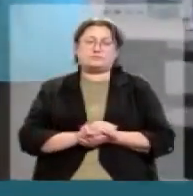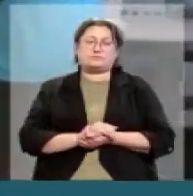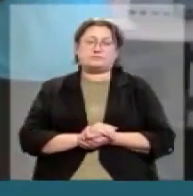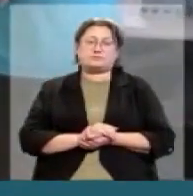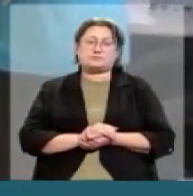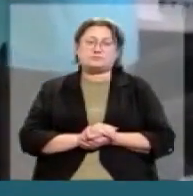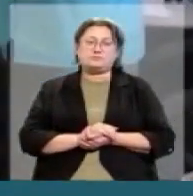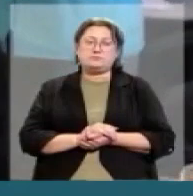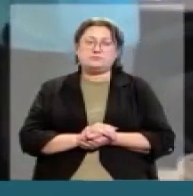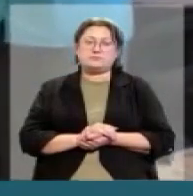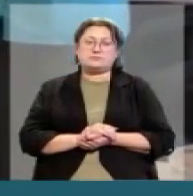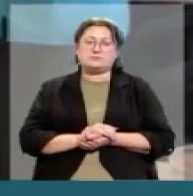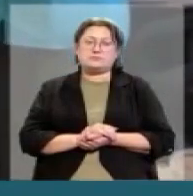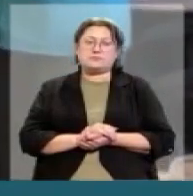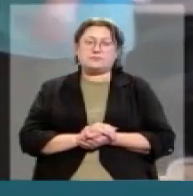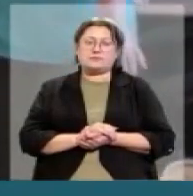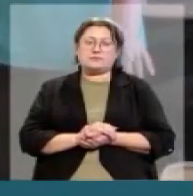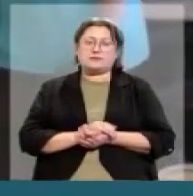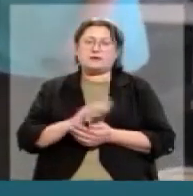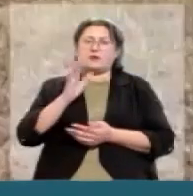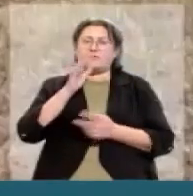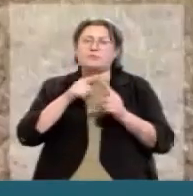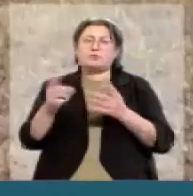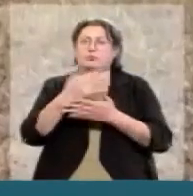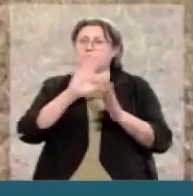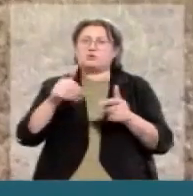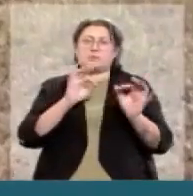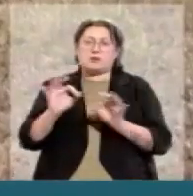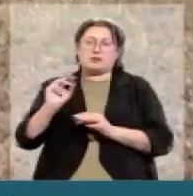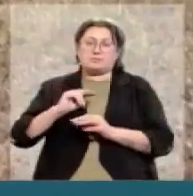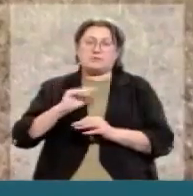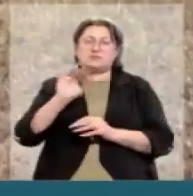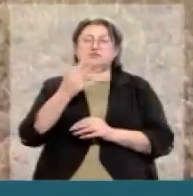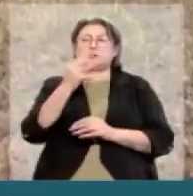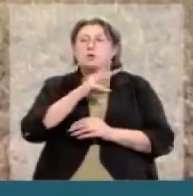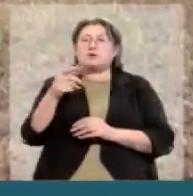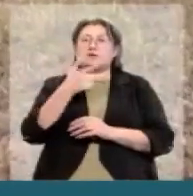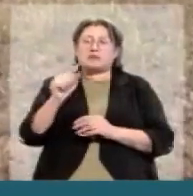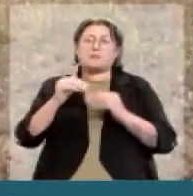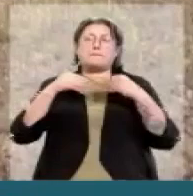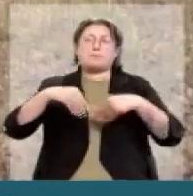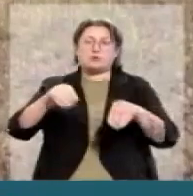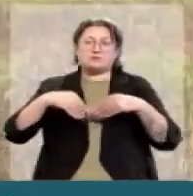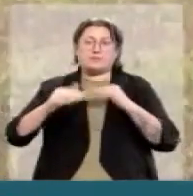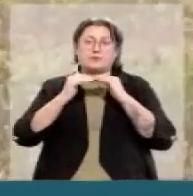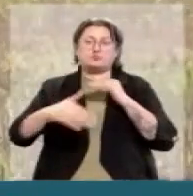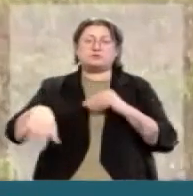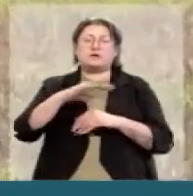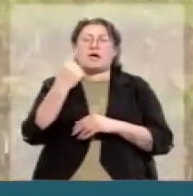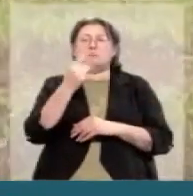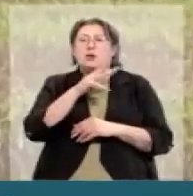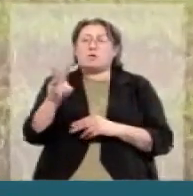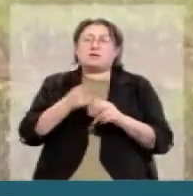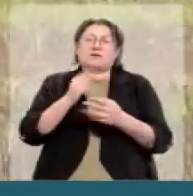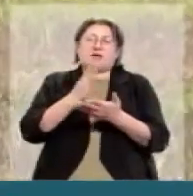же условия. В период уборки нам еще не поднимали. Из 4 миллионов гектар посевных площадей пшеницы в регионе 1